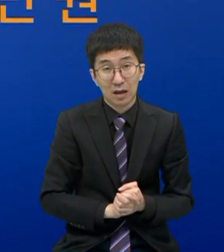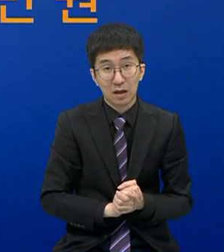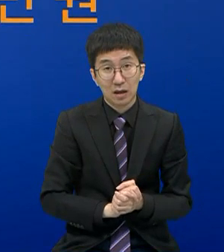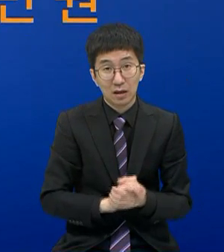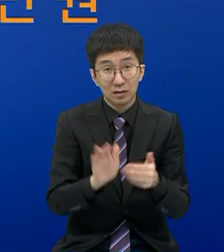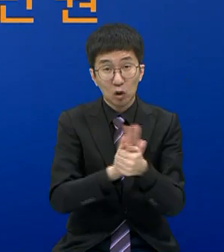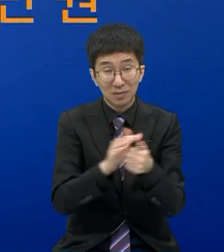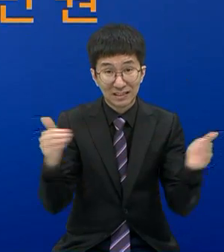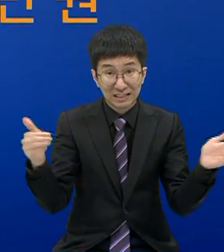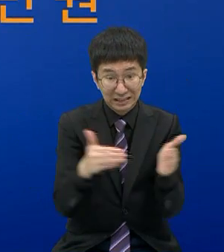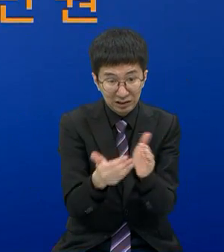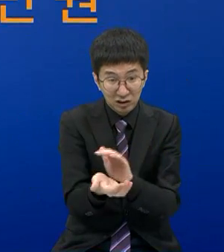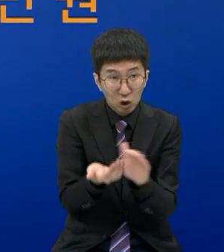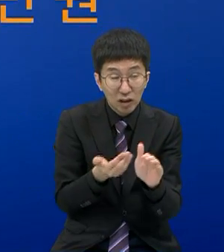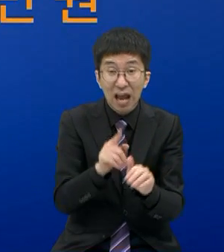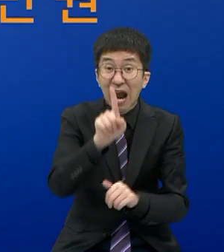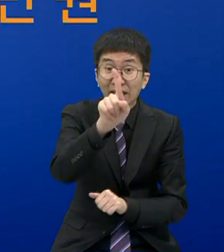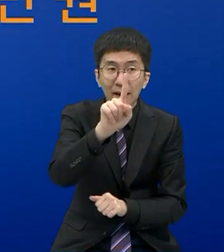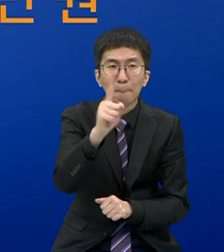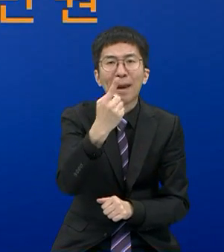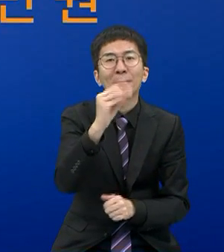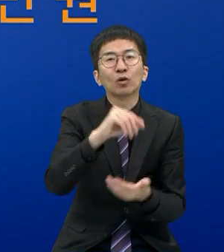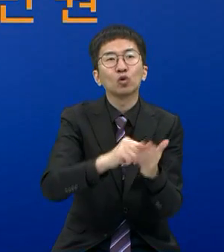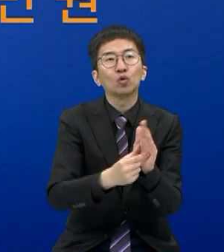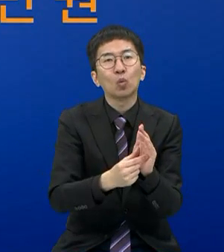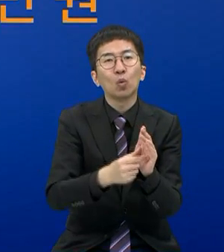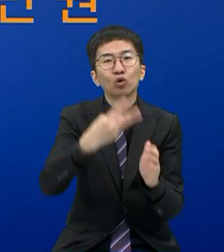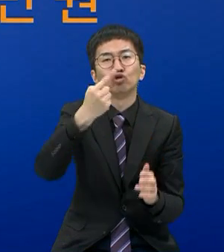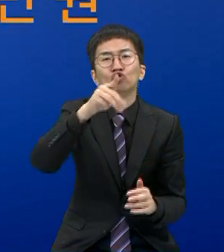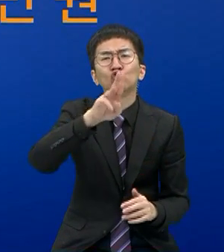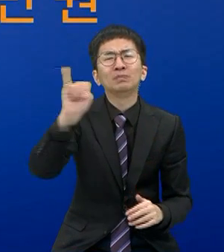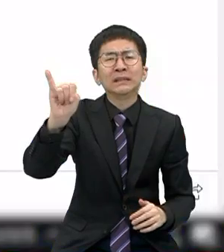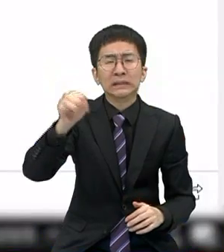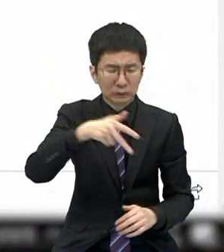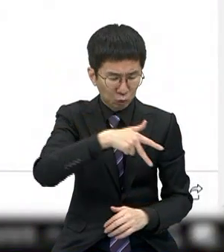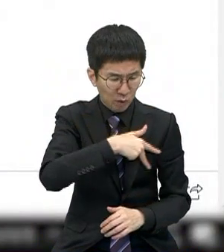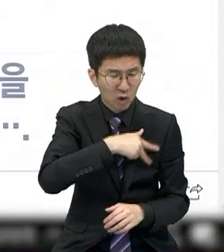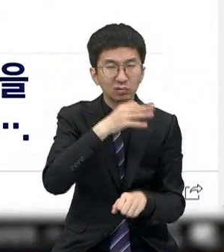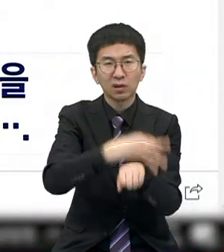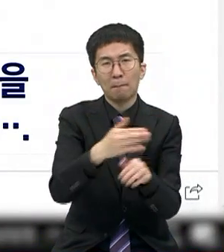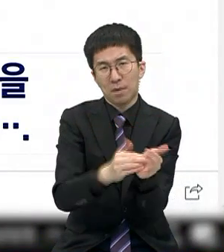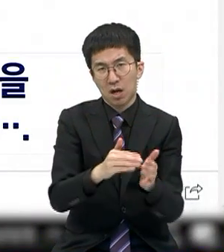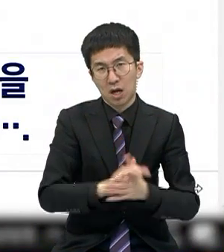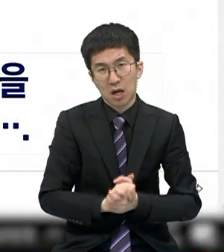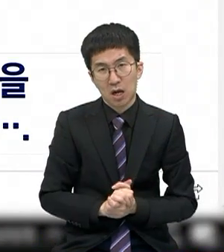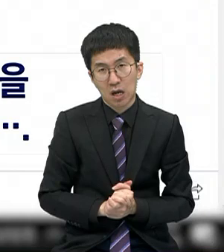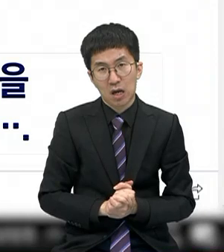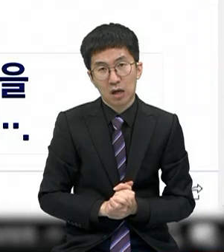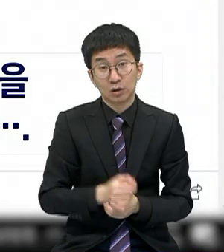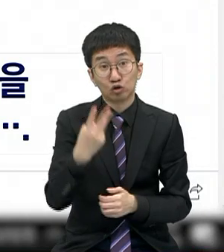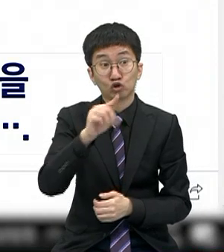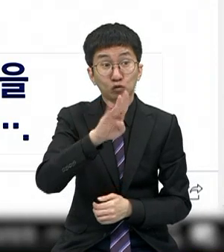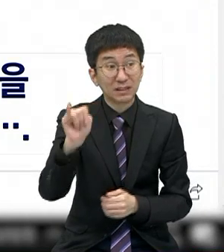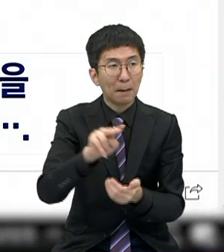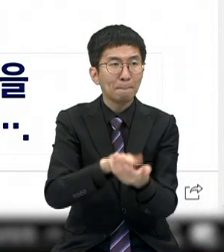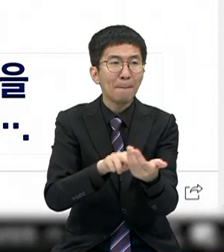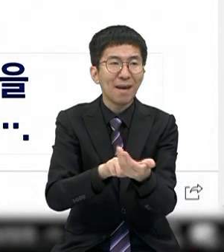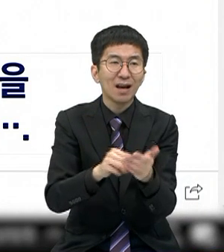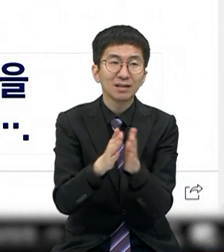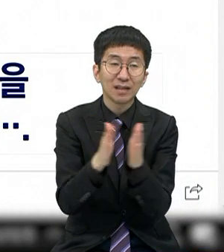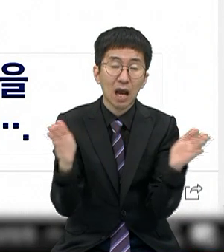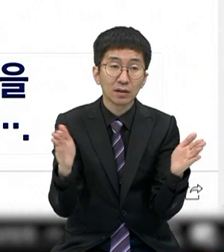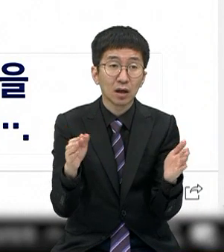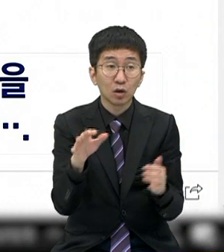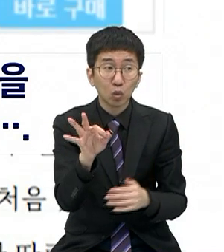하나의 100만원 인하 하는 루비 등급 이라는 배치까지 팔았습니다 누비던 은 을 통해서 재상이 부족한